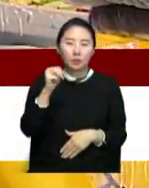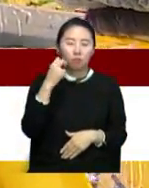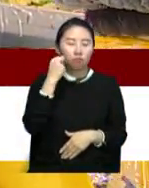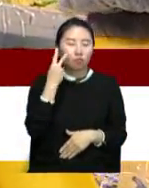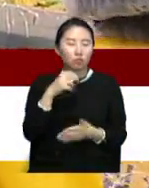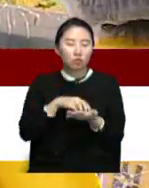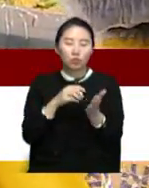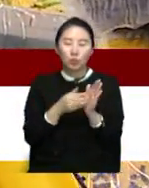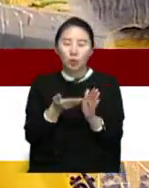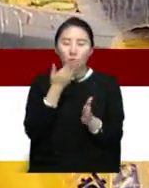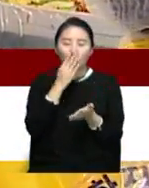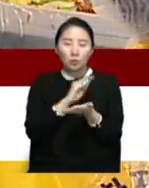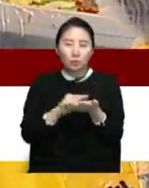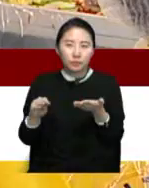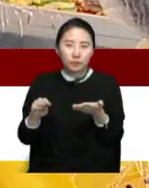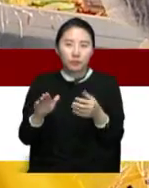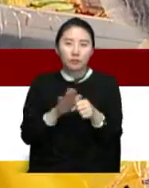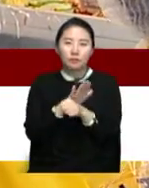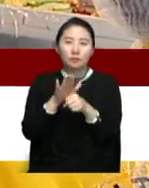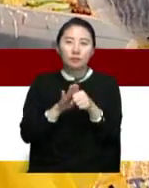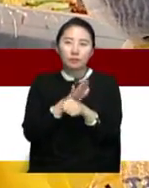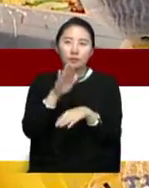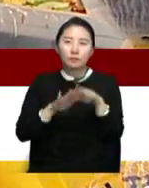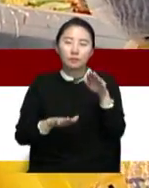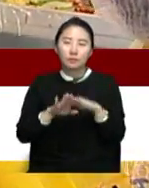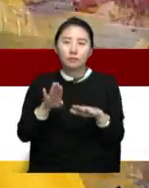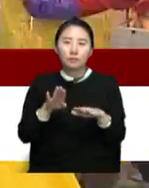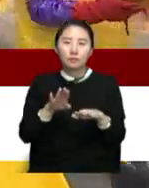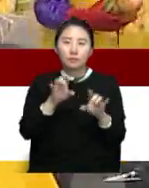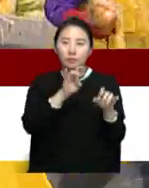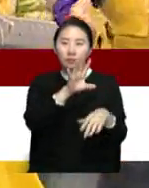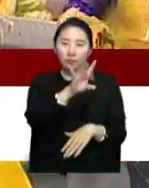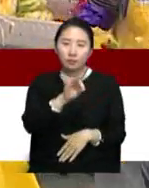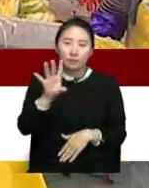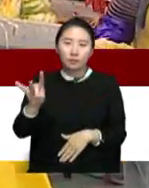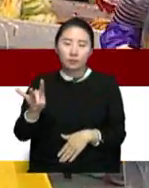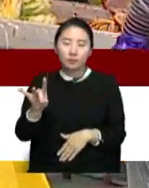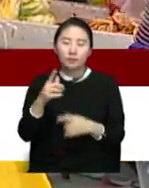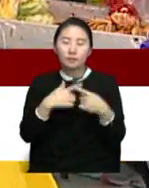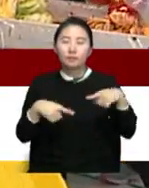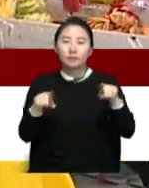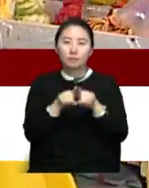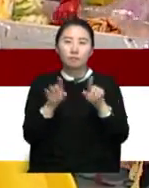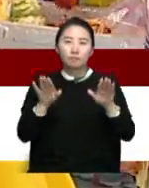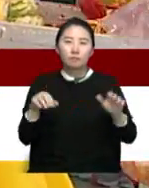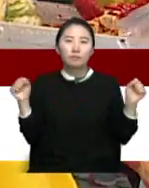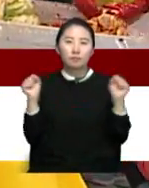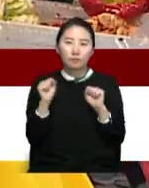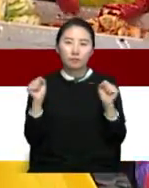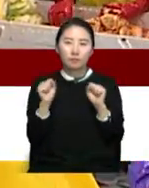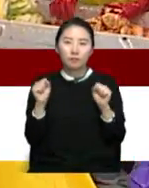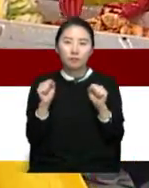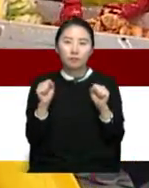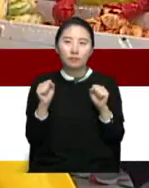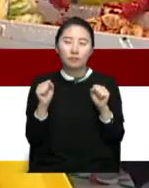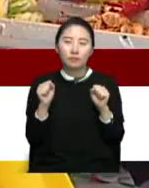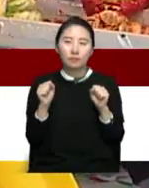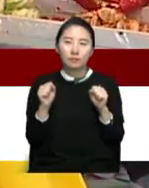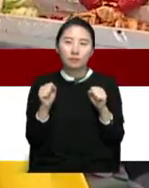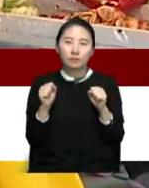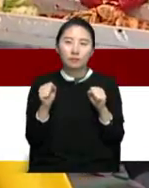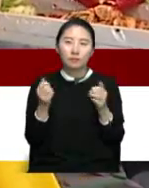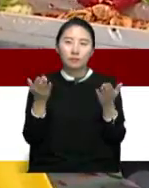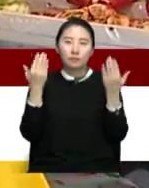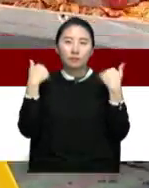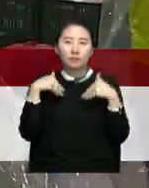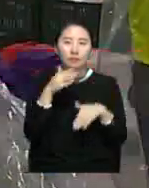없고 좀 더 사랑의 손길이 몰려와서 같이 올 겨울을 혹독한 이 겨울을 나지